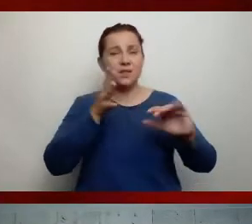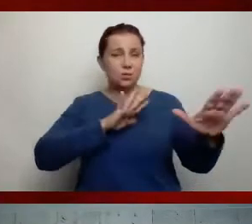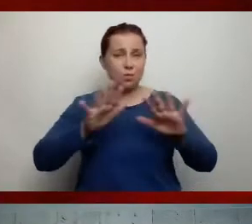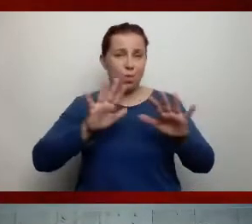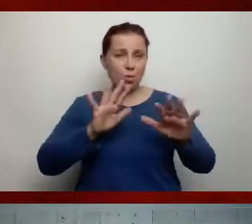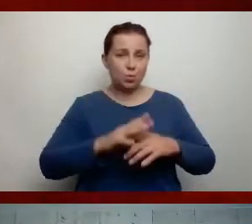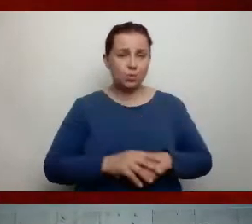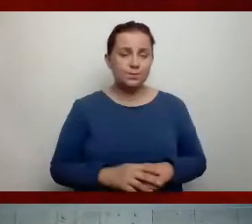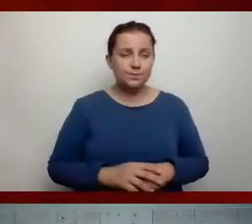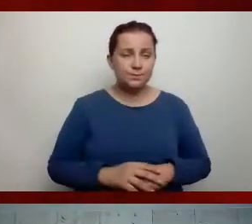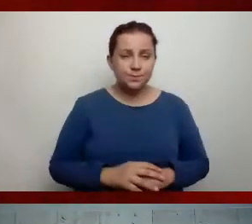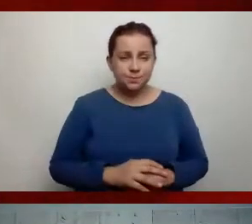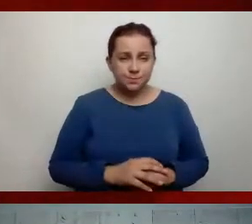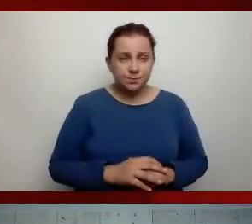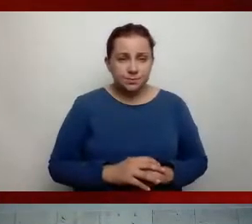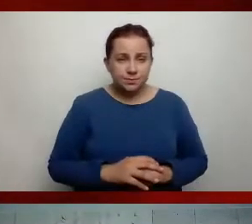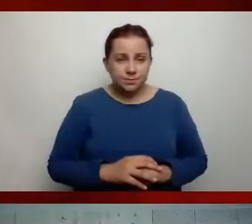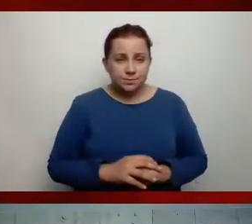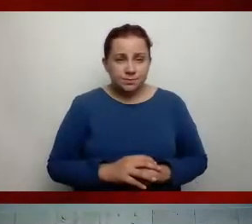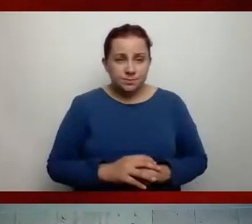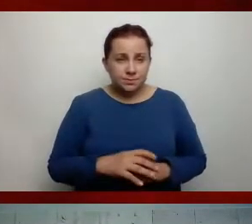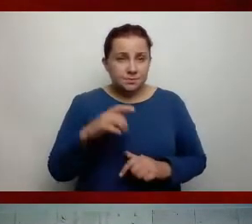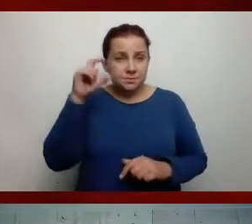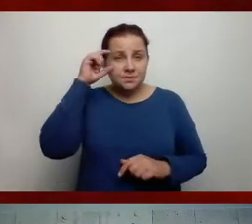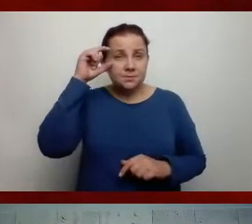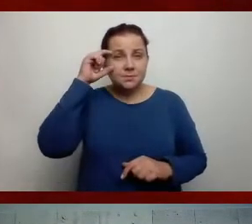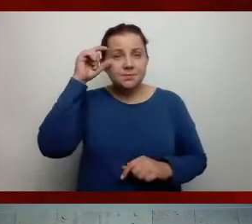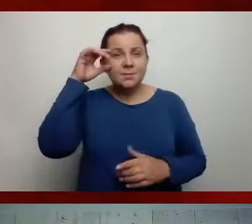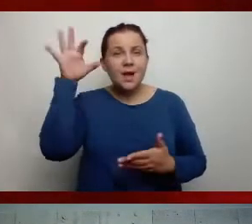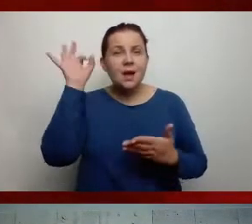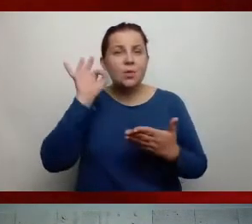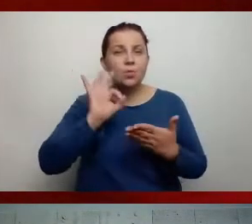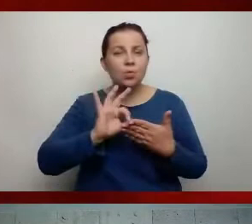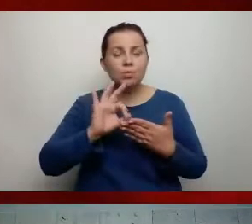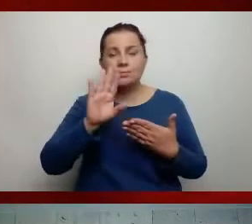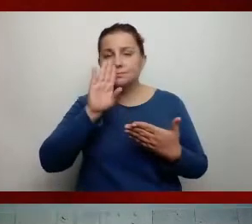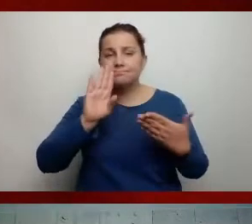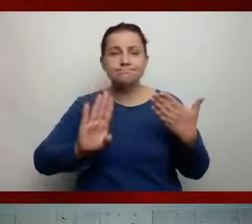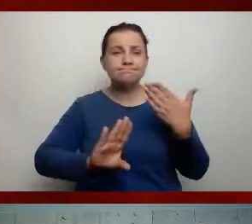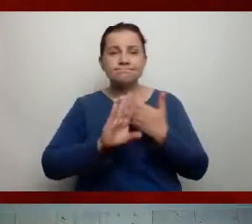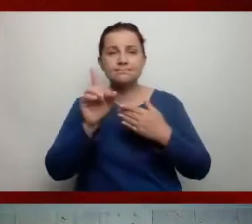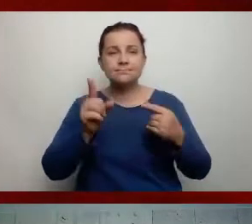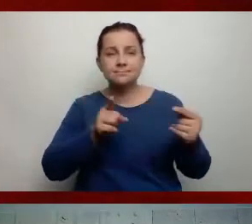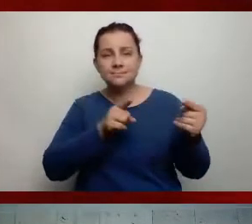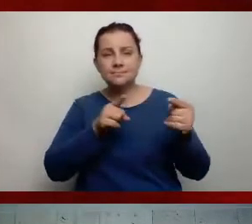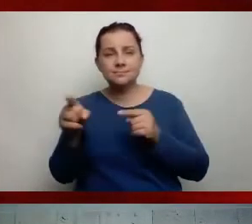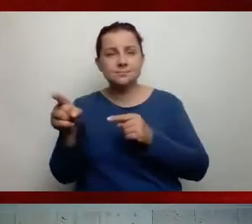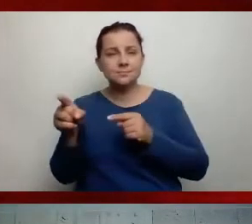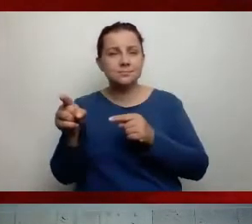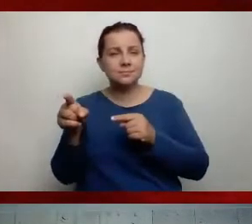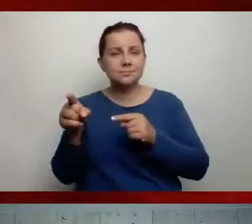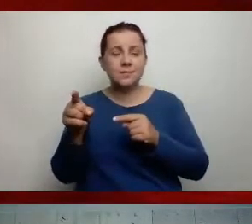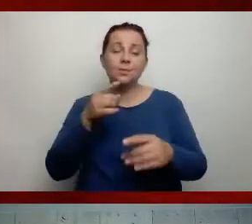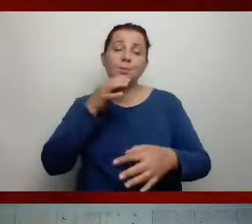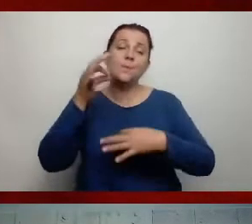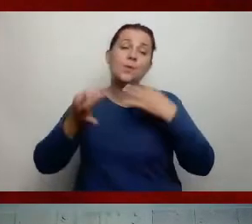że Jacek Kaczmarski reprezentował, no, pewien kierunek, można powiedzieć, takiej